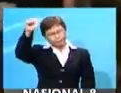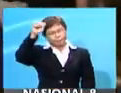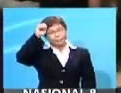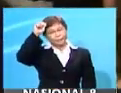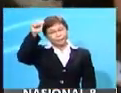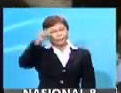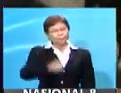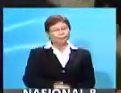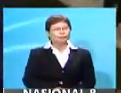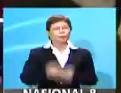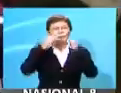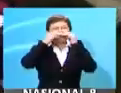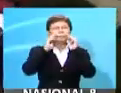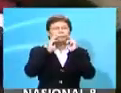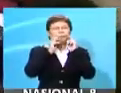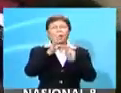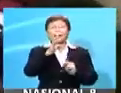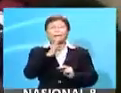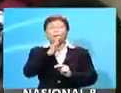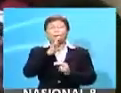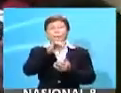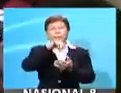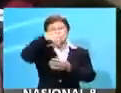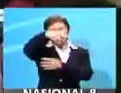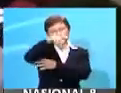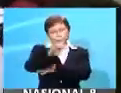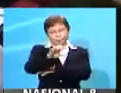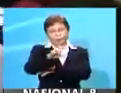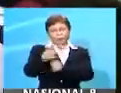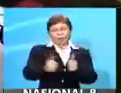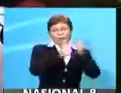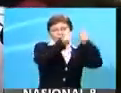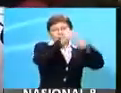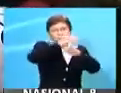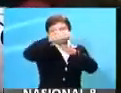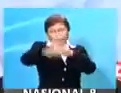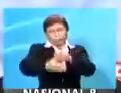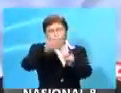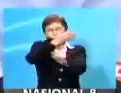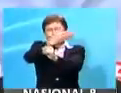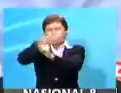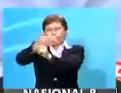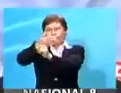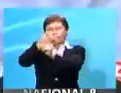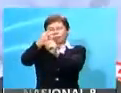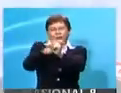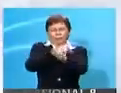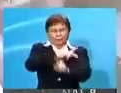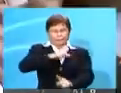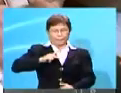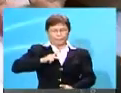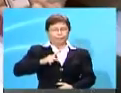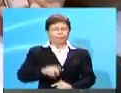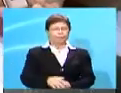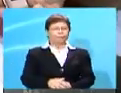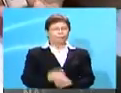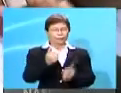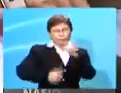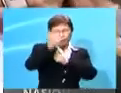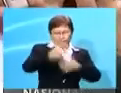baikamikum tan Sri menegaskan demikian dalam sidang media pertamanya selepas digugurkan daripada kabinet saya